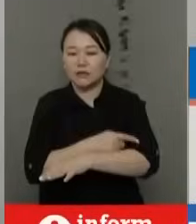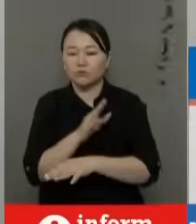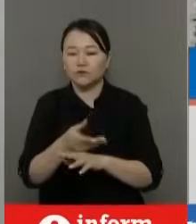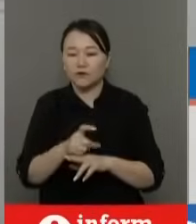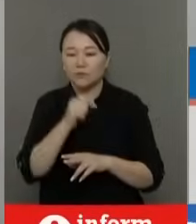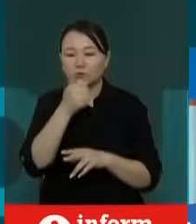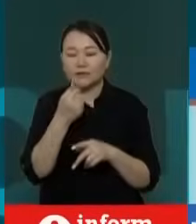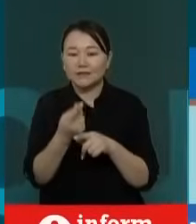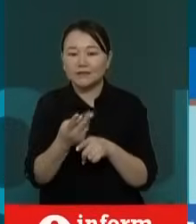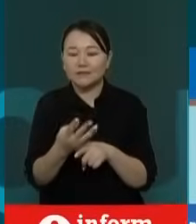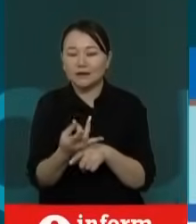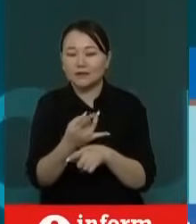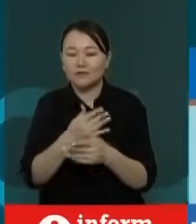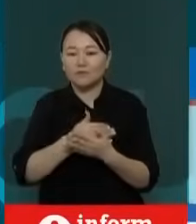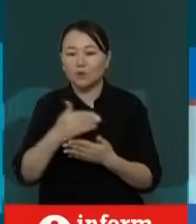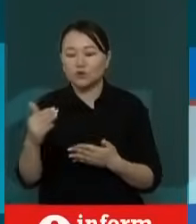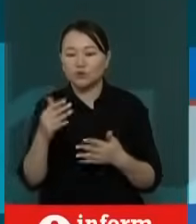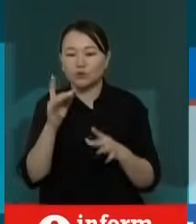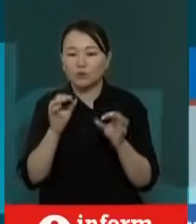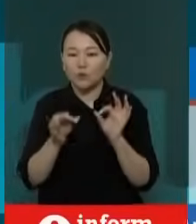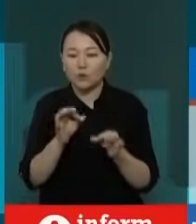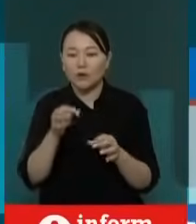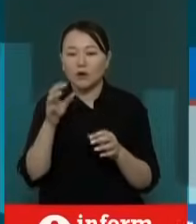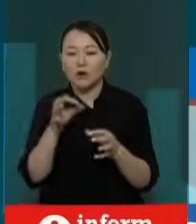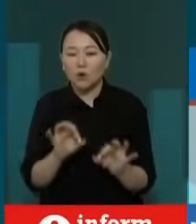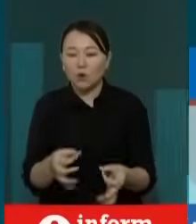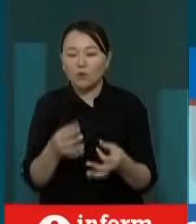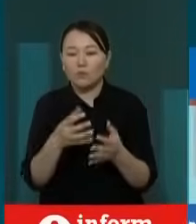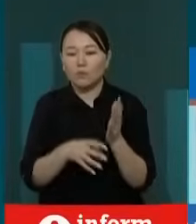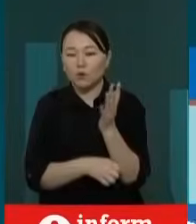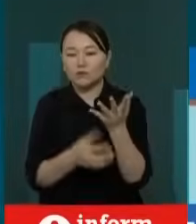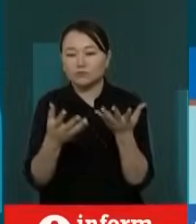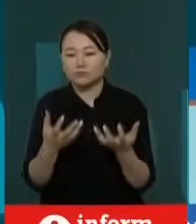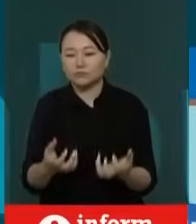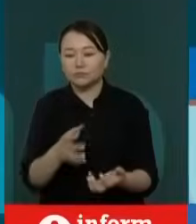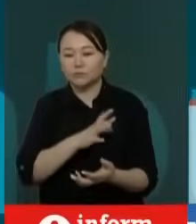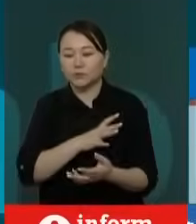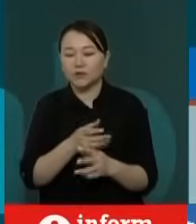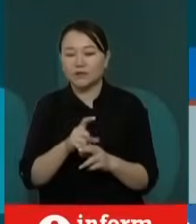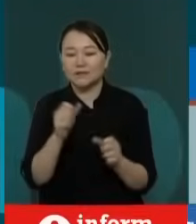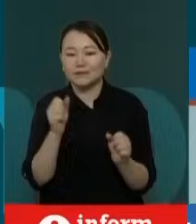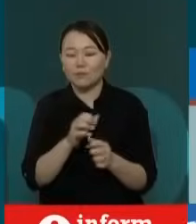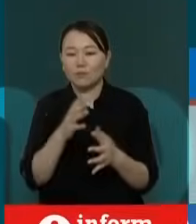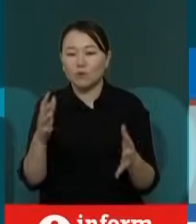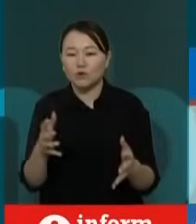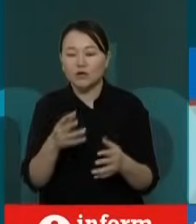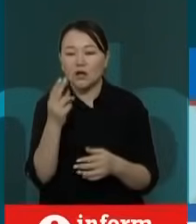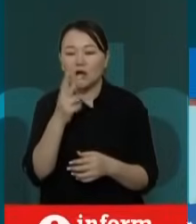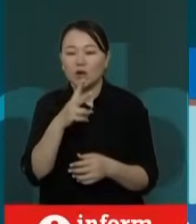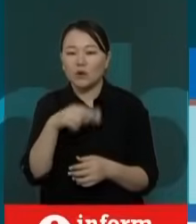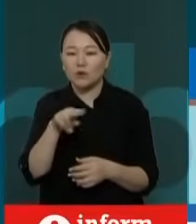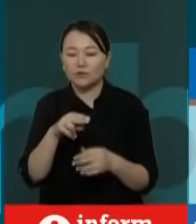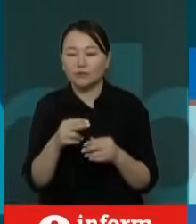в несколько раз больше нормы, а после дождливой осени он лег на пропитанную влагой землю. В итоге за зиму почва промерзла на 1,5 метра,